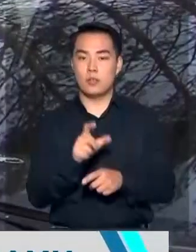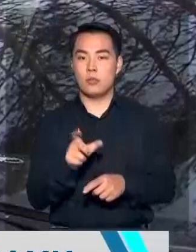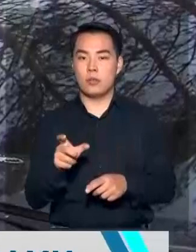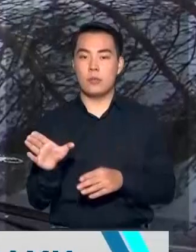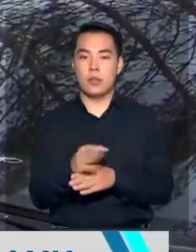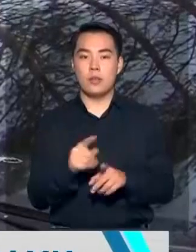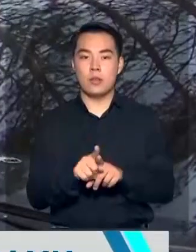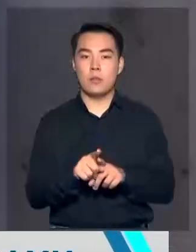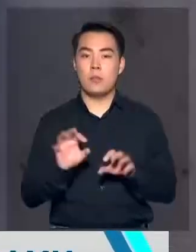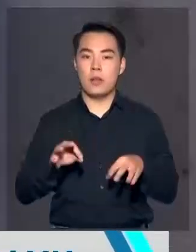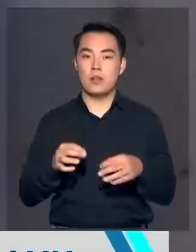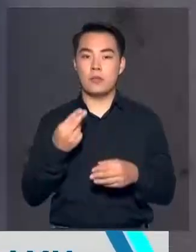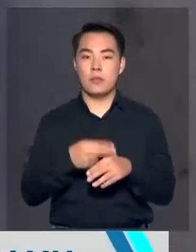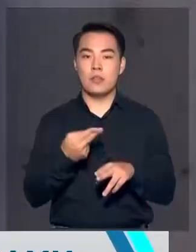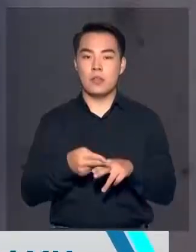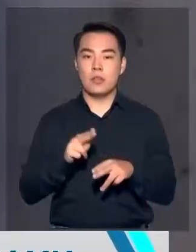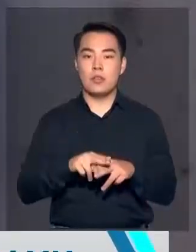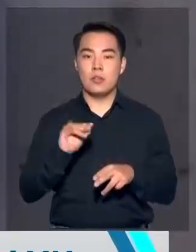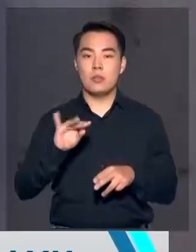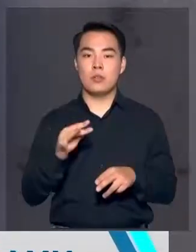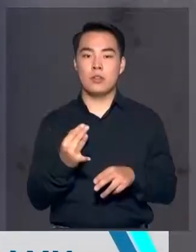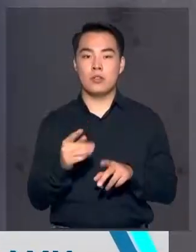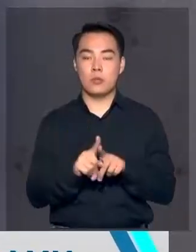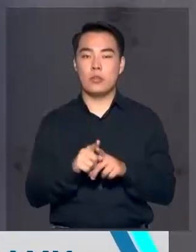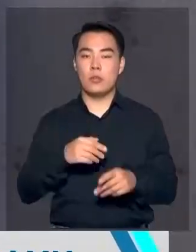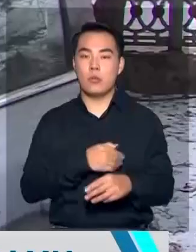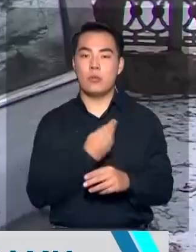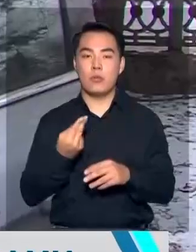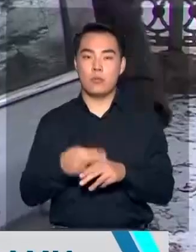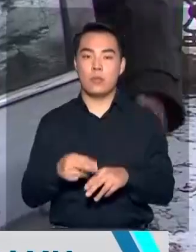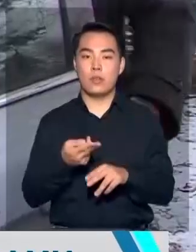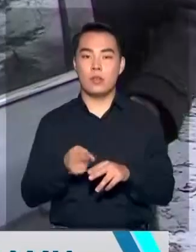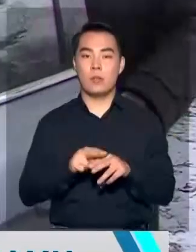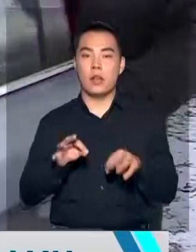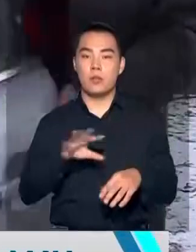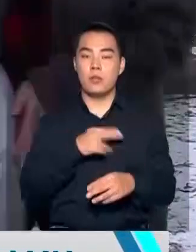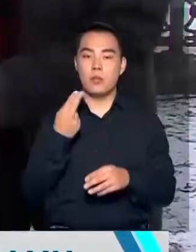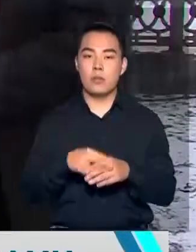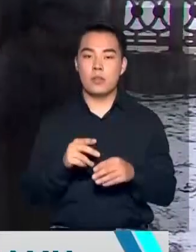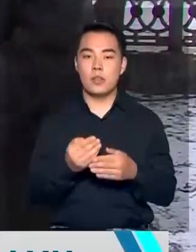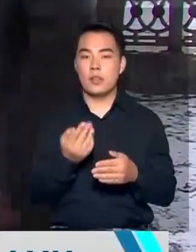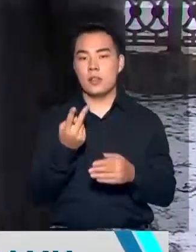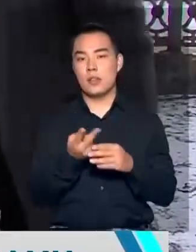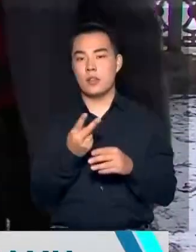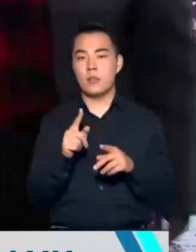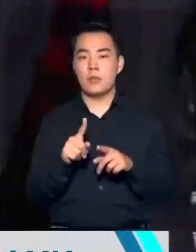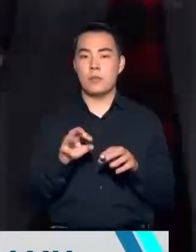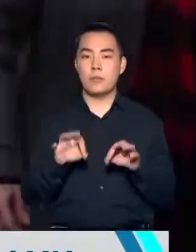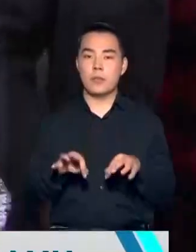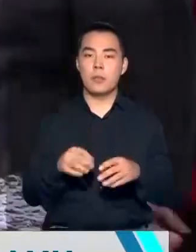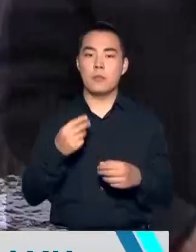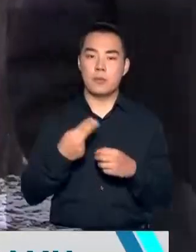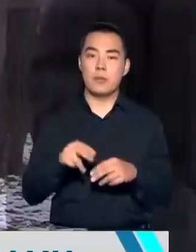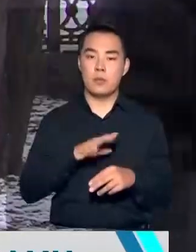кроссовер планирует и Юрий Безруков из Павлодара. Машину он приобрел несколько лет назад. Тогда цена на авто была ниже